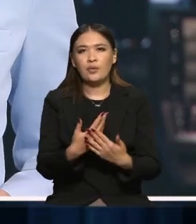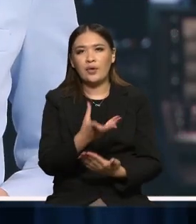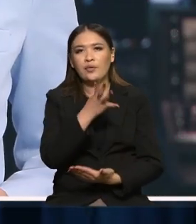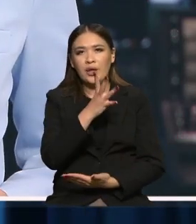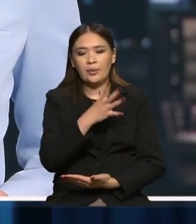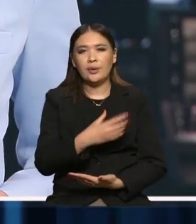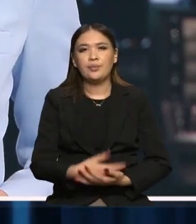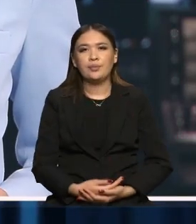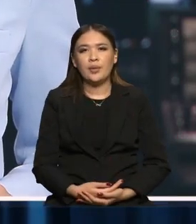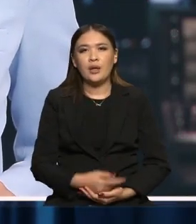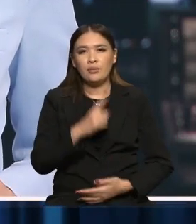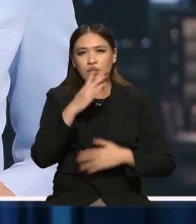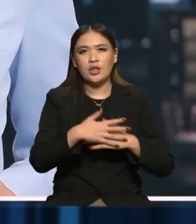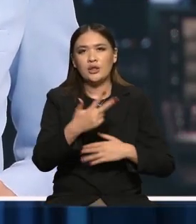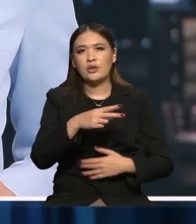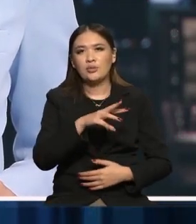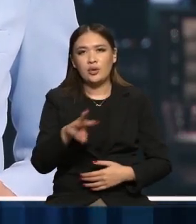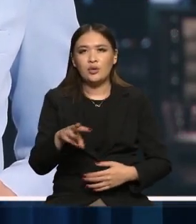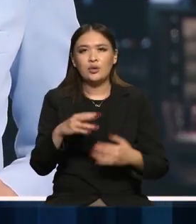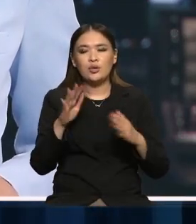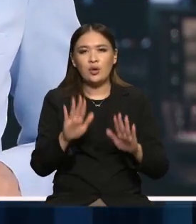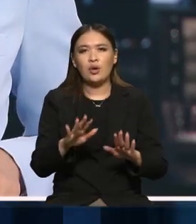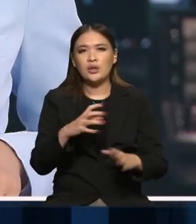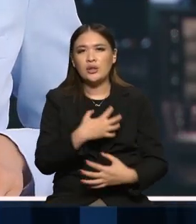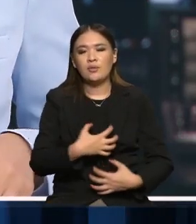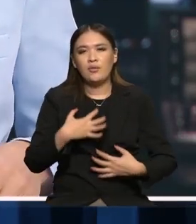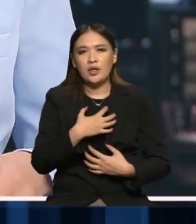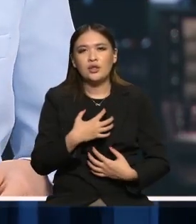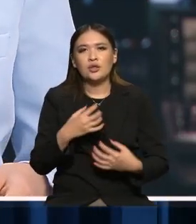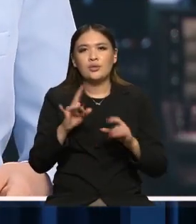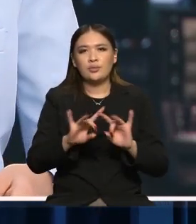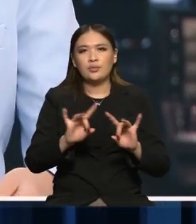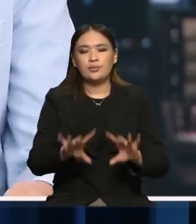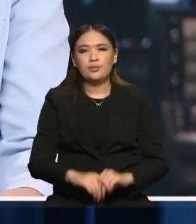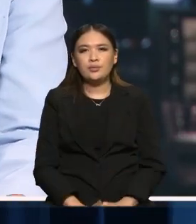время, и я, Ульяна Әшімова, ближайшие полчаса только о самом интересном начнем.